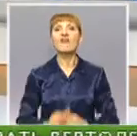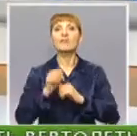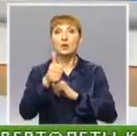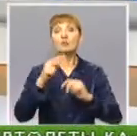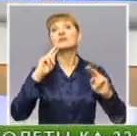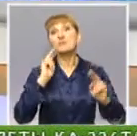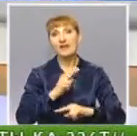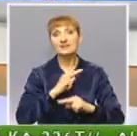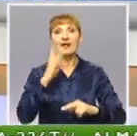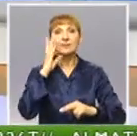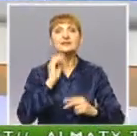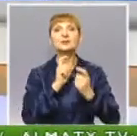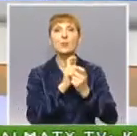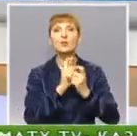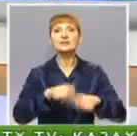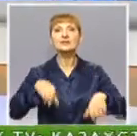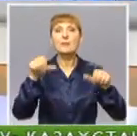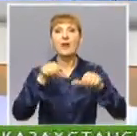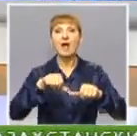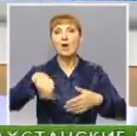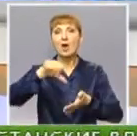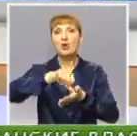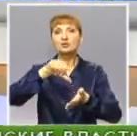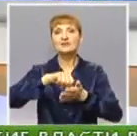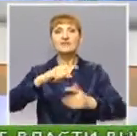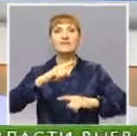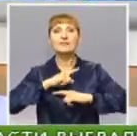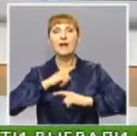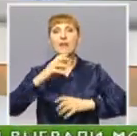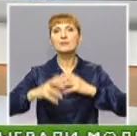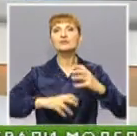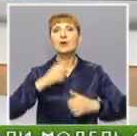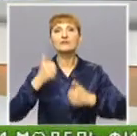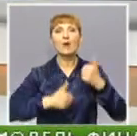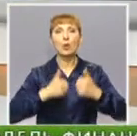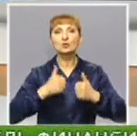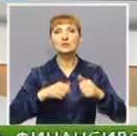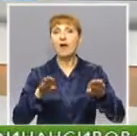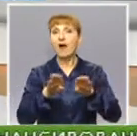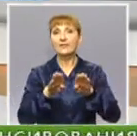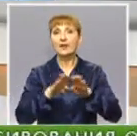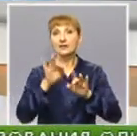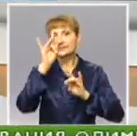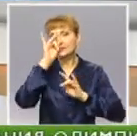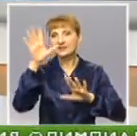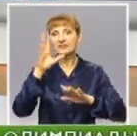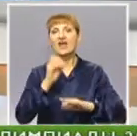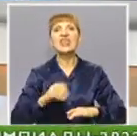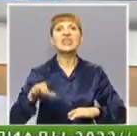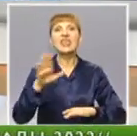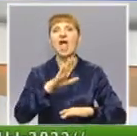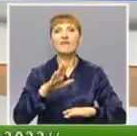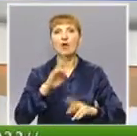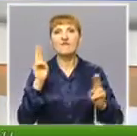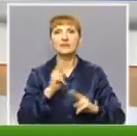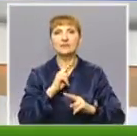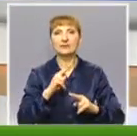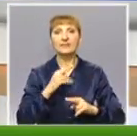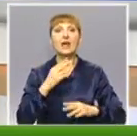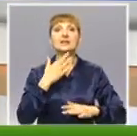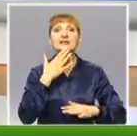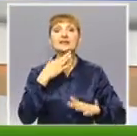Вперед из песней. Алматинцы борются за право участия в финале международного конкурса аналога знаменитого